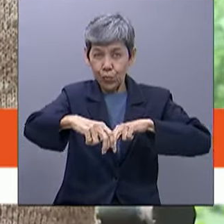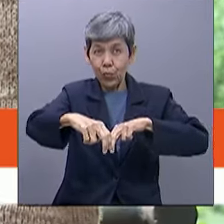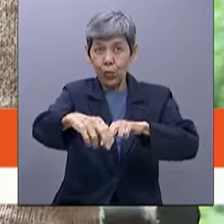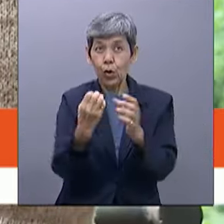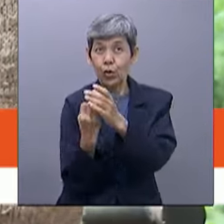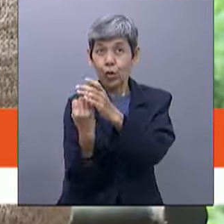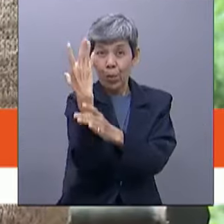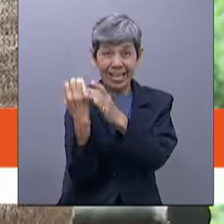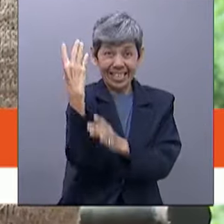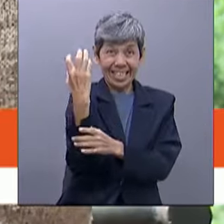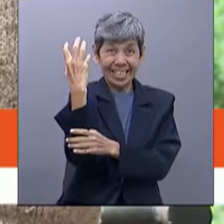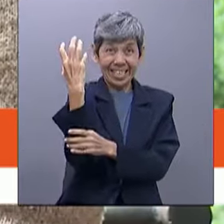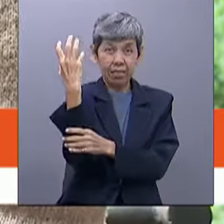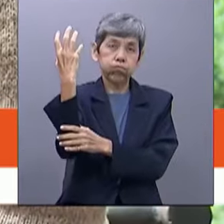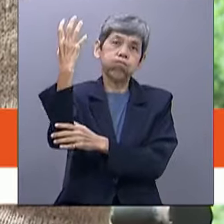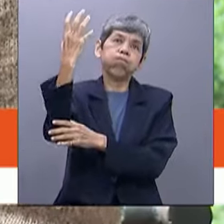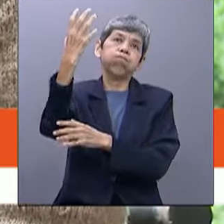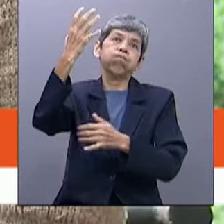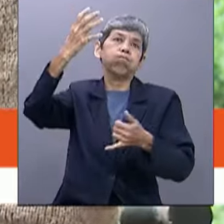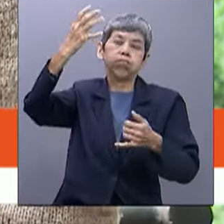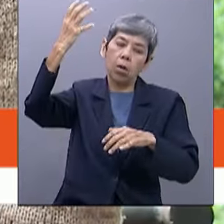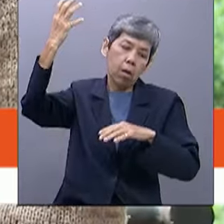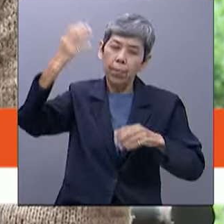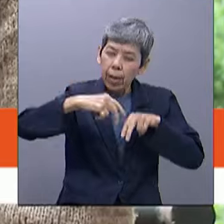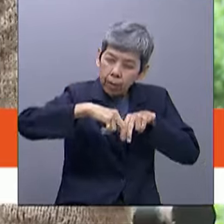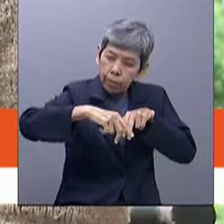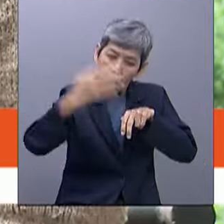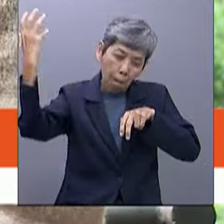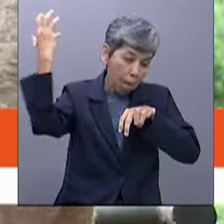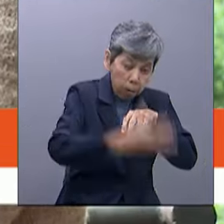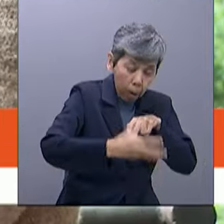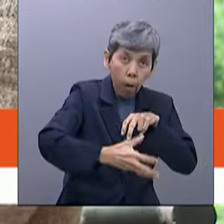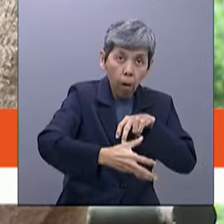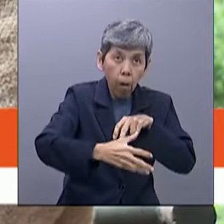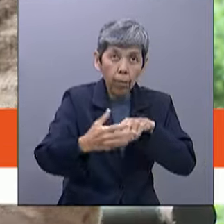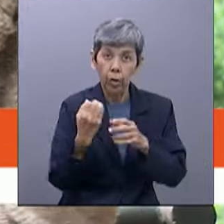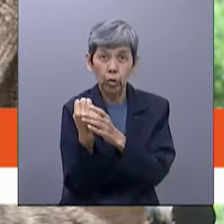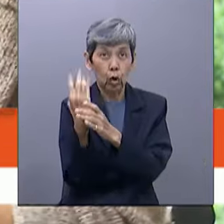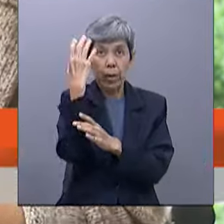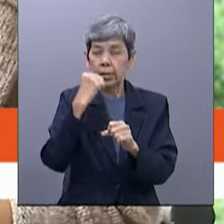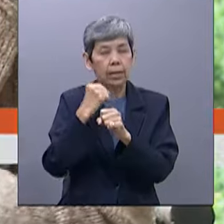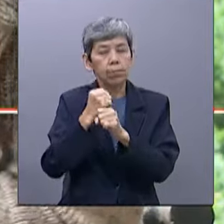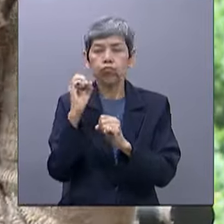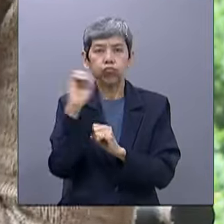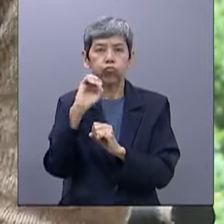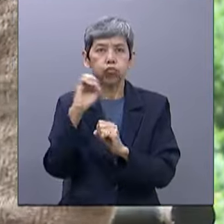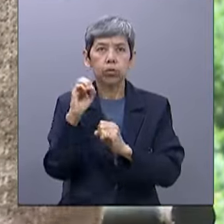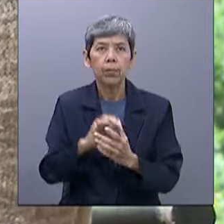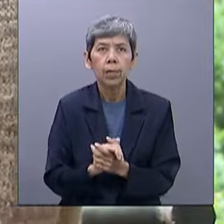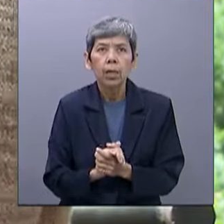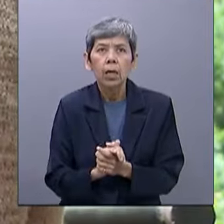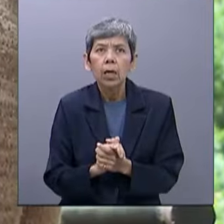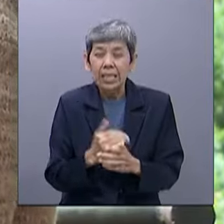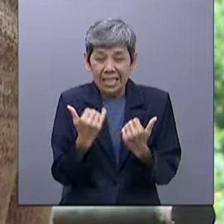ไม้ต้นเนี้ยล้มเข้ากับตรงกลางสะพานเลยค่ะซึ่งต้นไม้ต้นนี้เนี่ยเราไม่ได้ใช้ทำในกิจกรรมของเราเลยซึ่ง